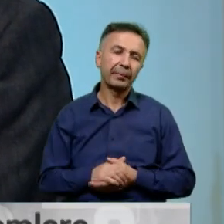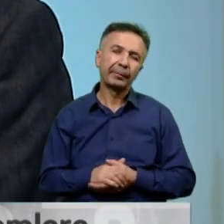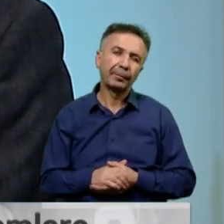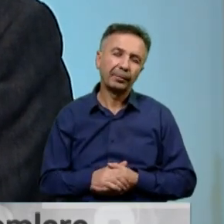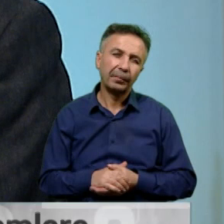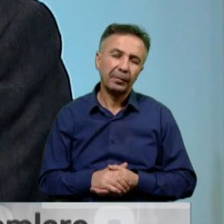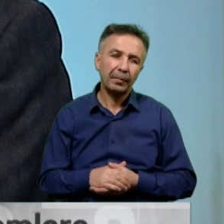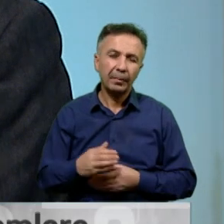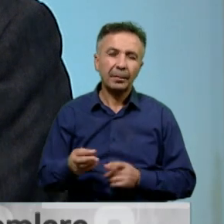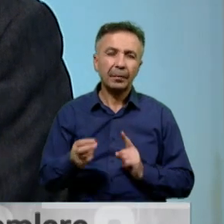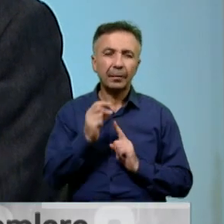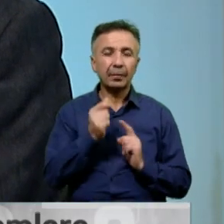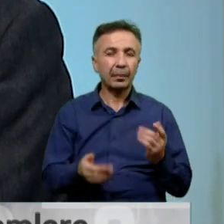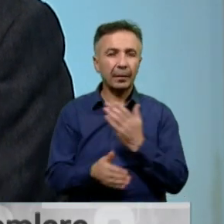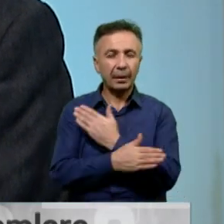ihrama girdik,